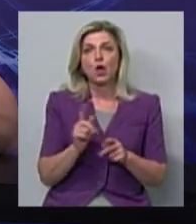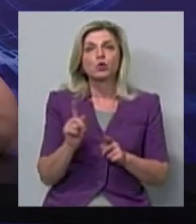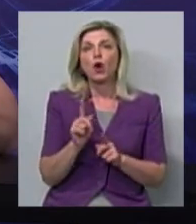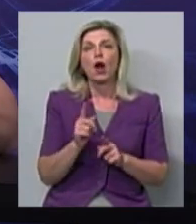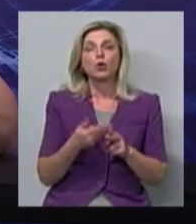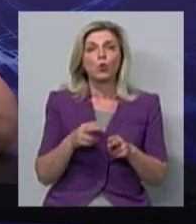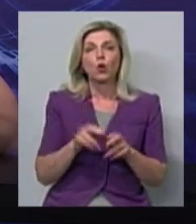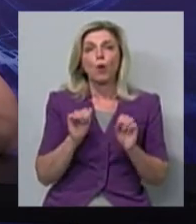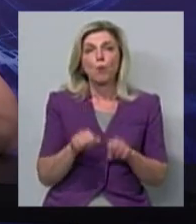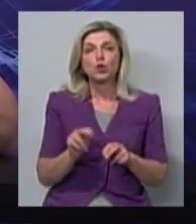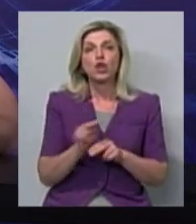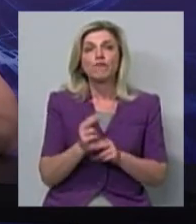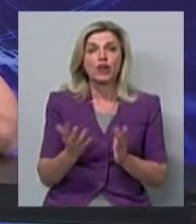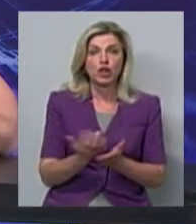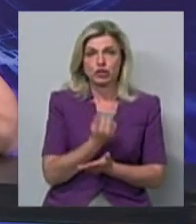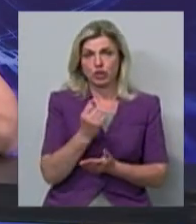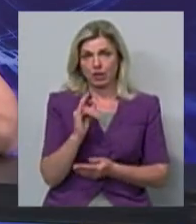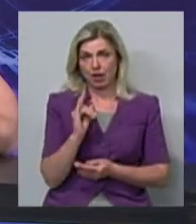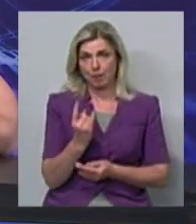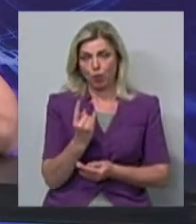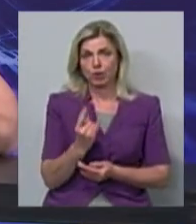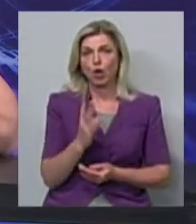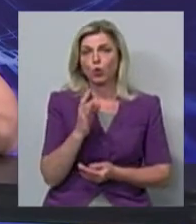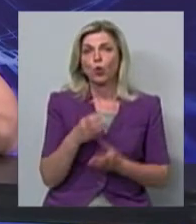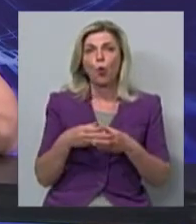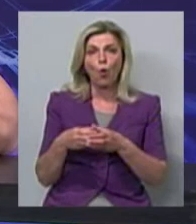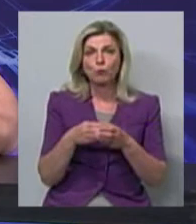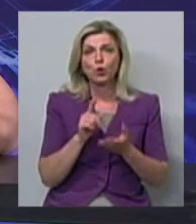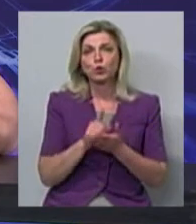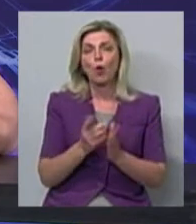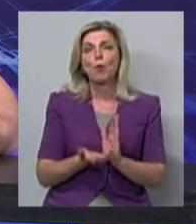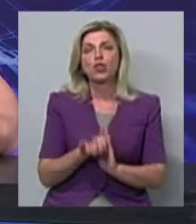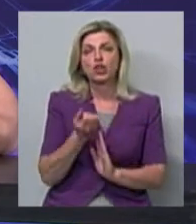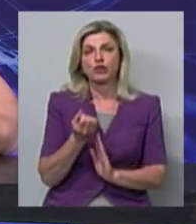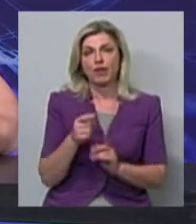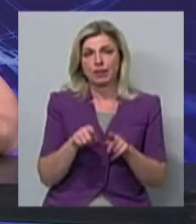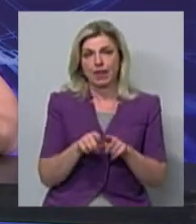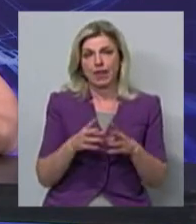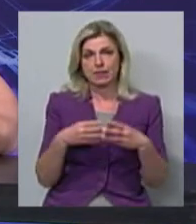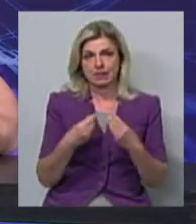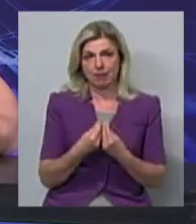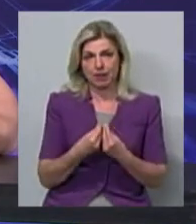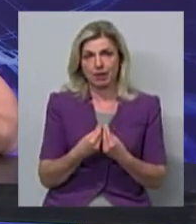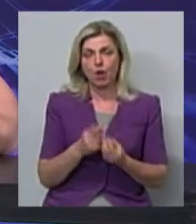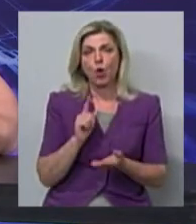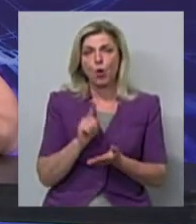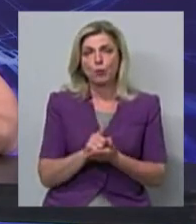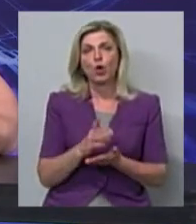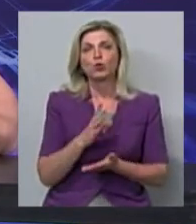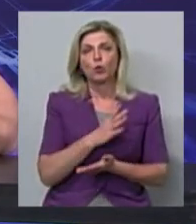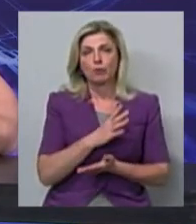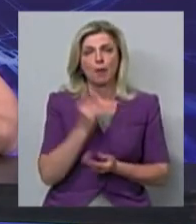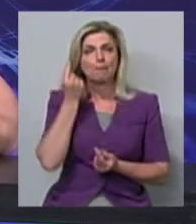может вылечить этого ребенка, но общество должно поддерживать такие семьи. Ну, обязательно должна быть